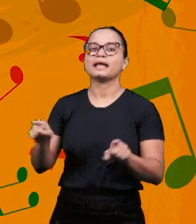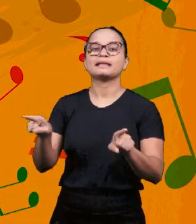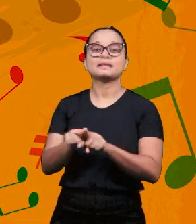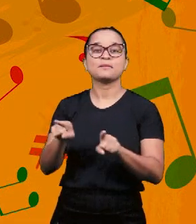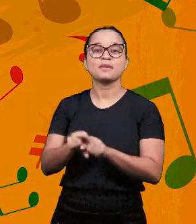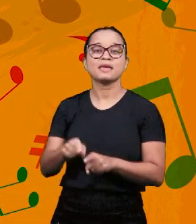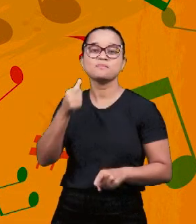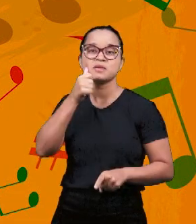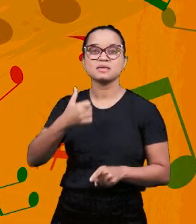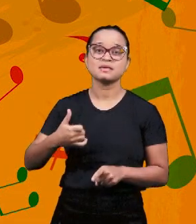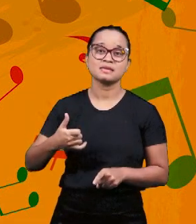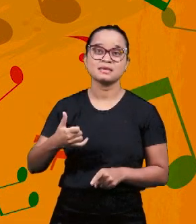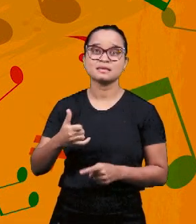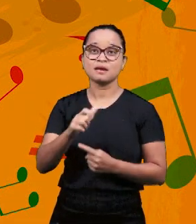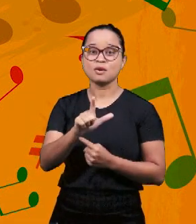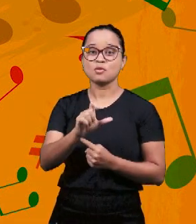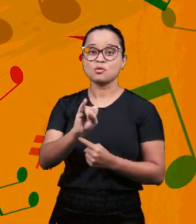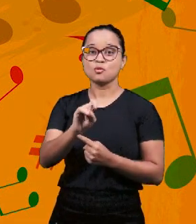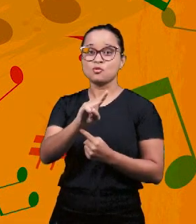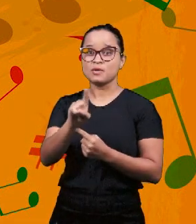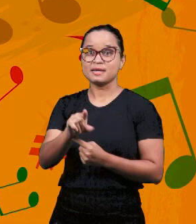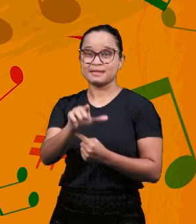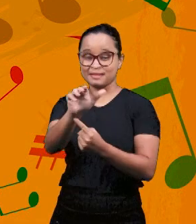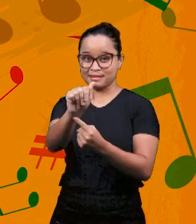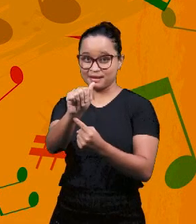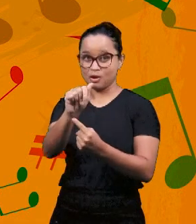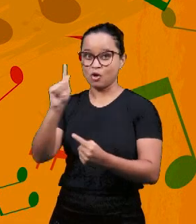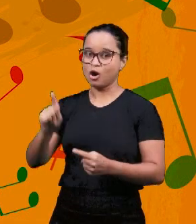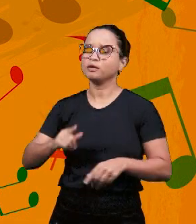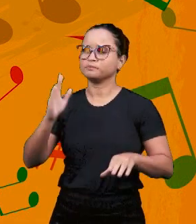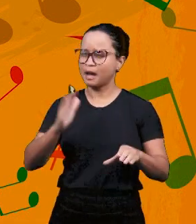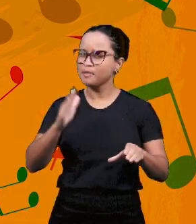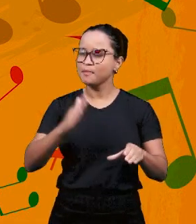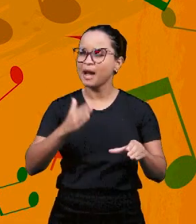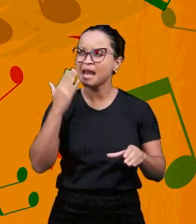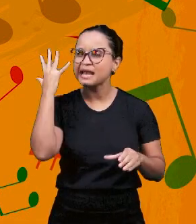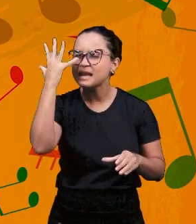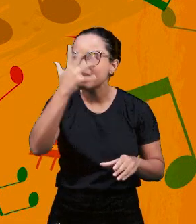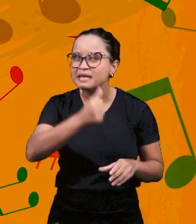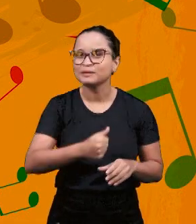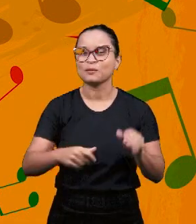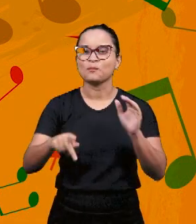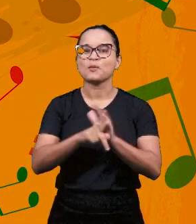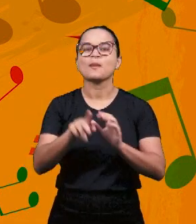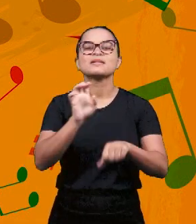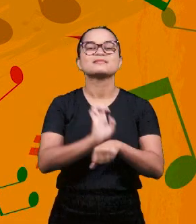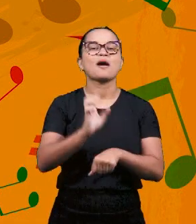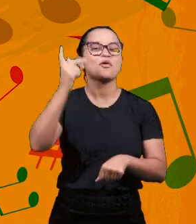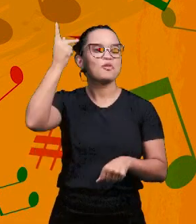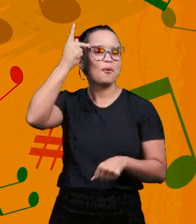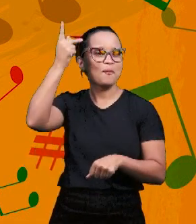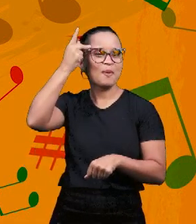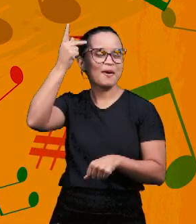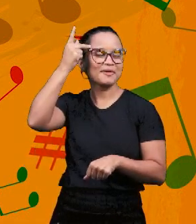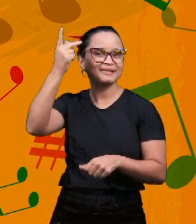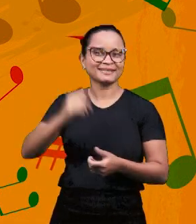Ça, c'est la petite Luisa Marcela qui joue son très joli tambour. Barueri, São